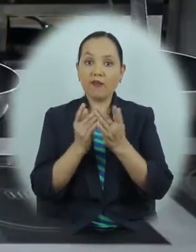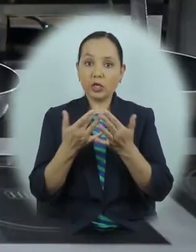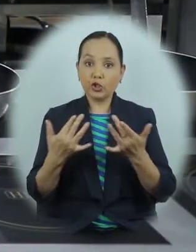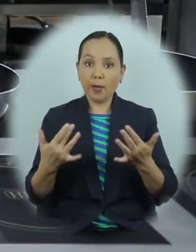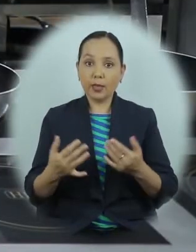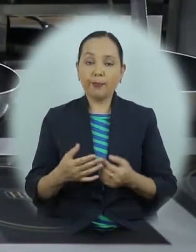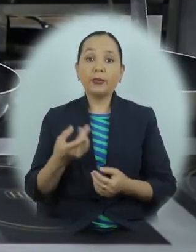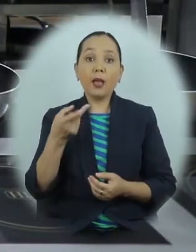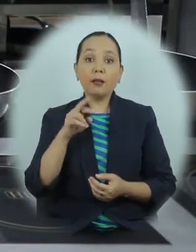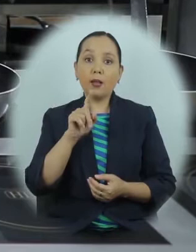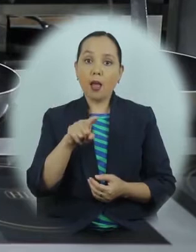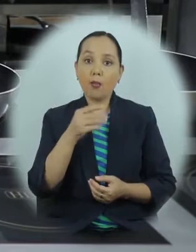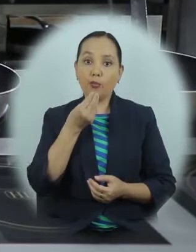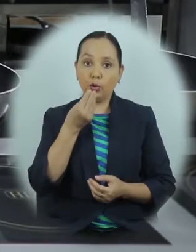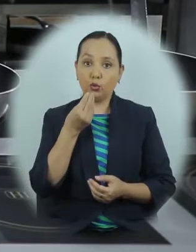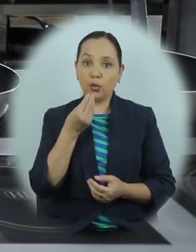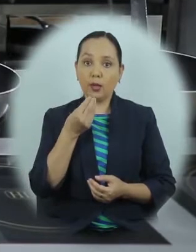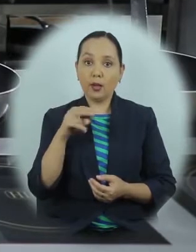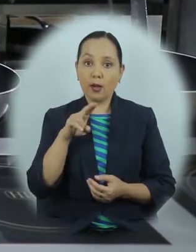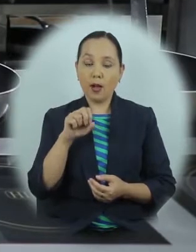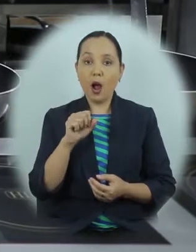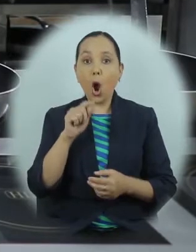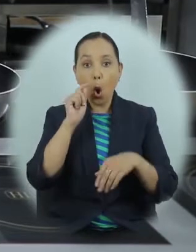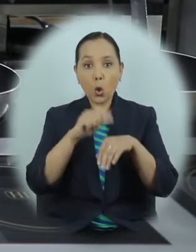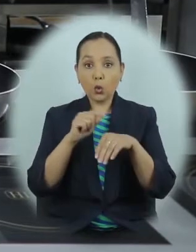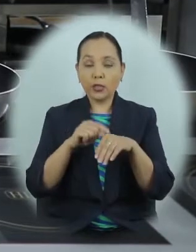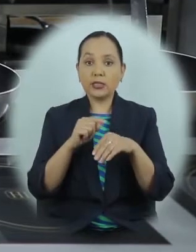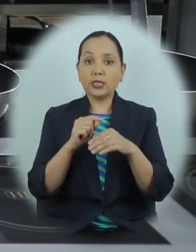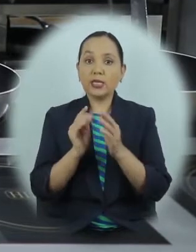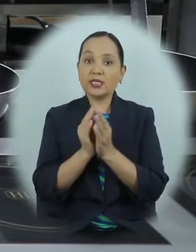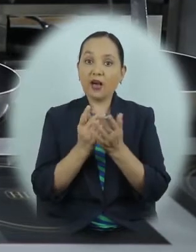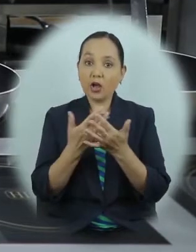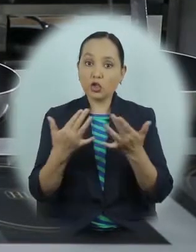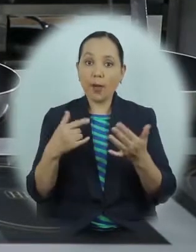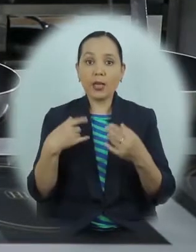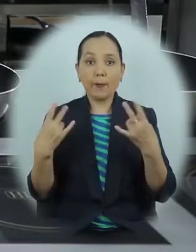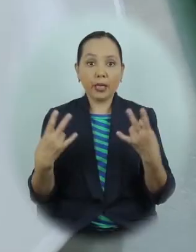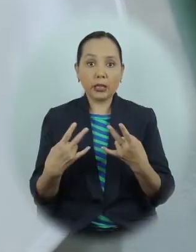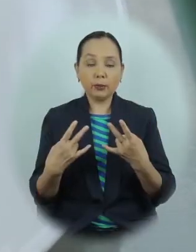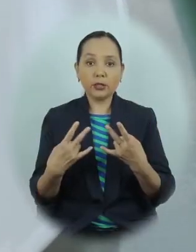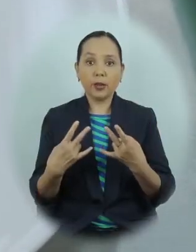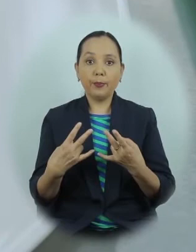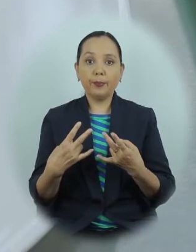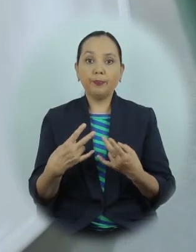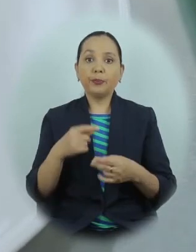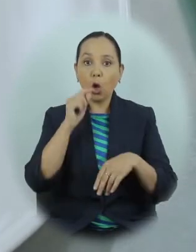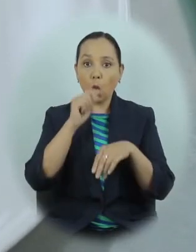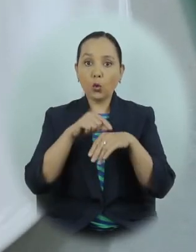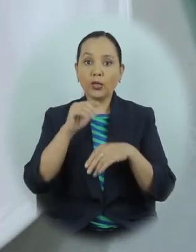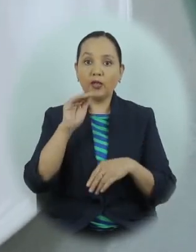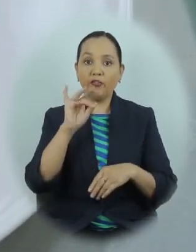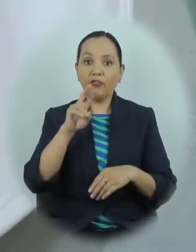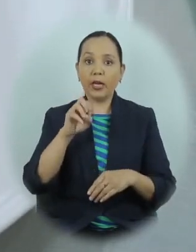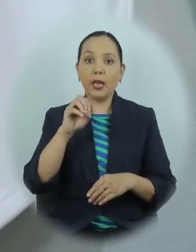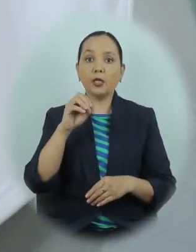для блюда из курицы с овощами нам понадобится куриное филе